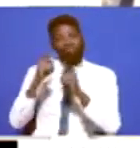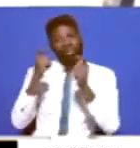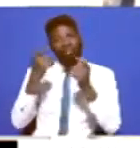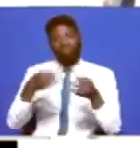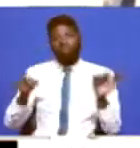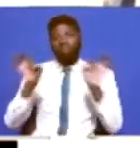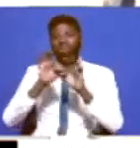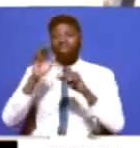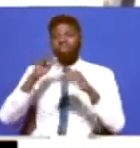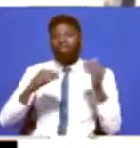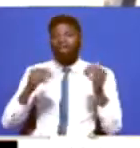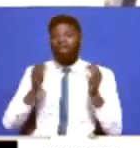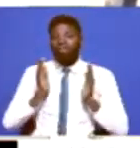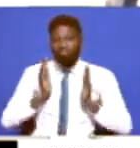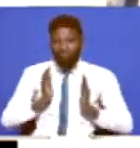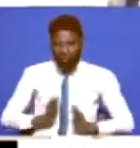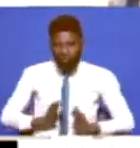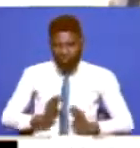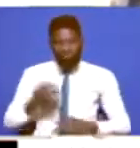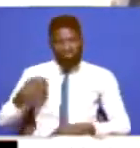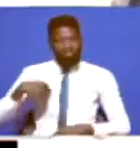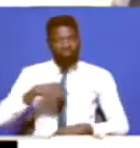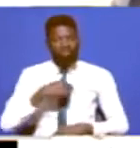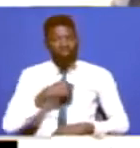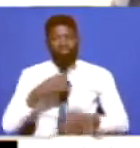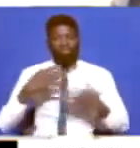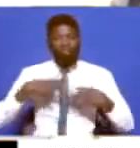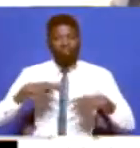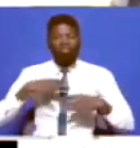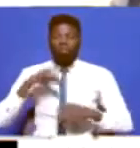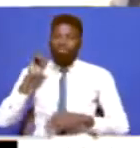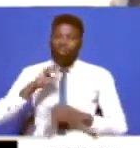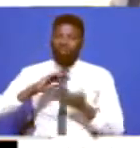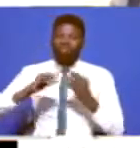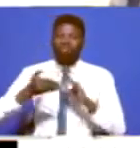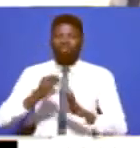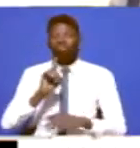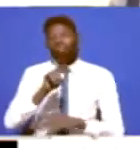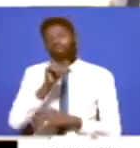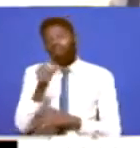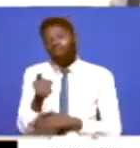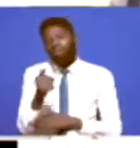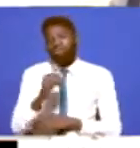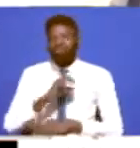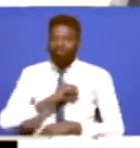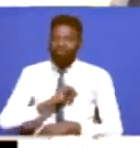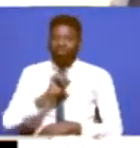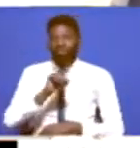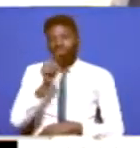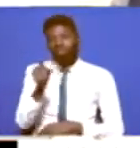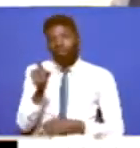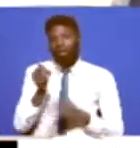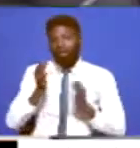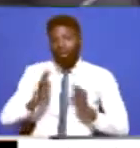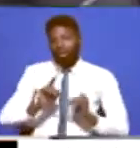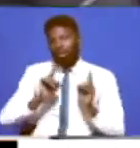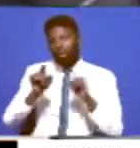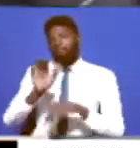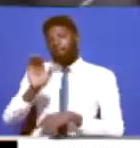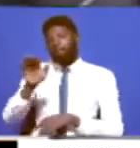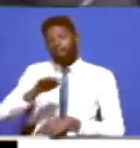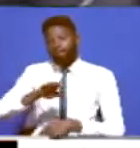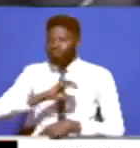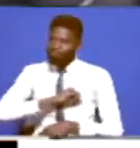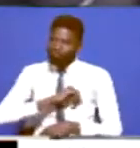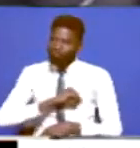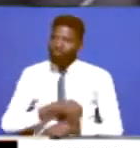watu wawe na wenye kusameheana, watu wavumiliane. Akija mtu katika sehemu yako, ngome yako, mvumilie.